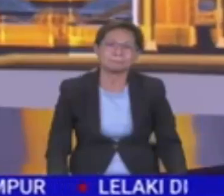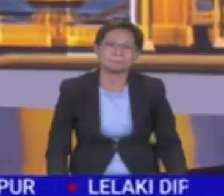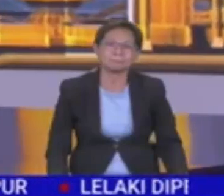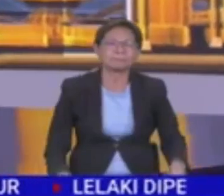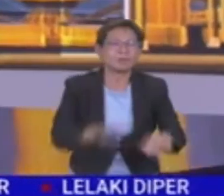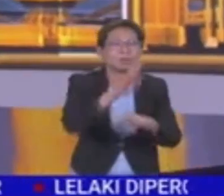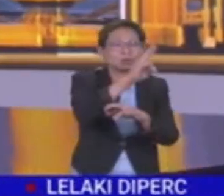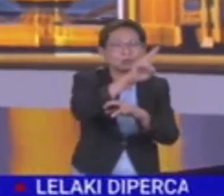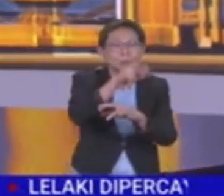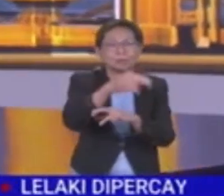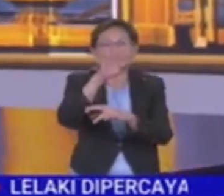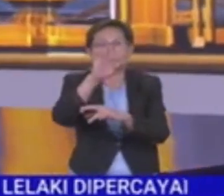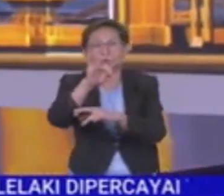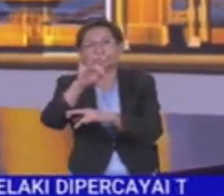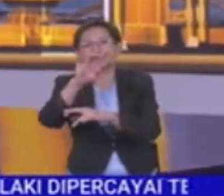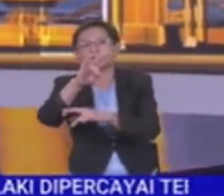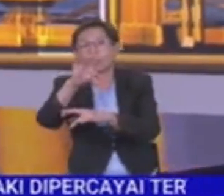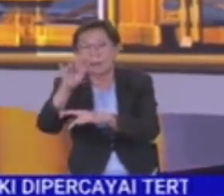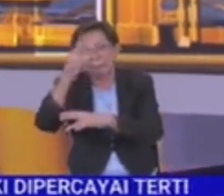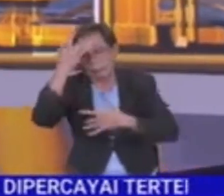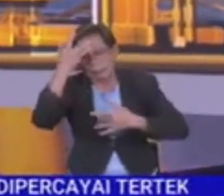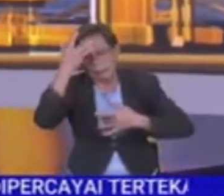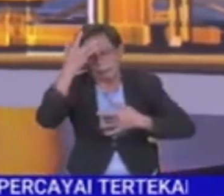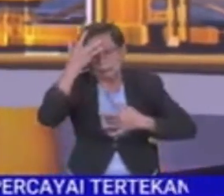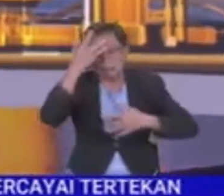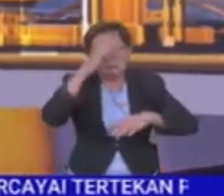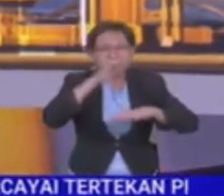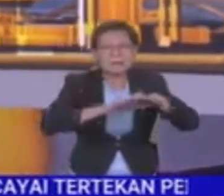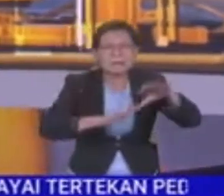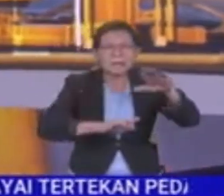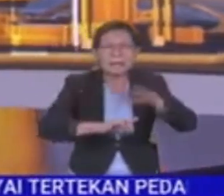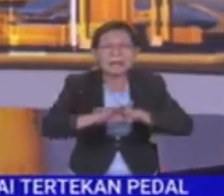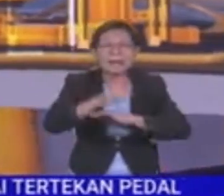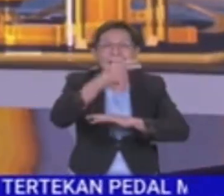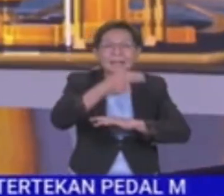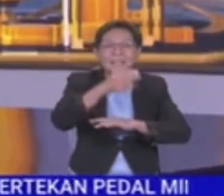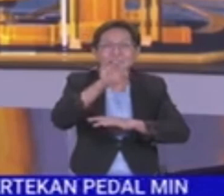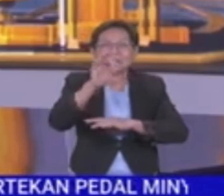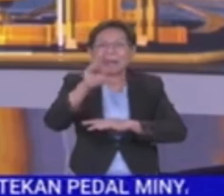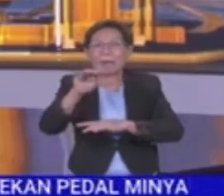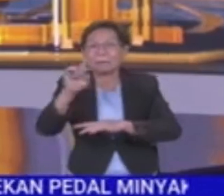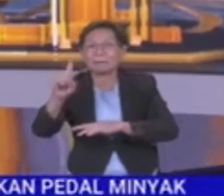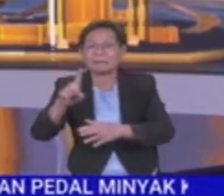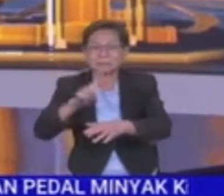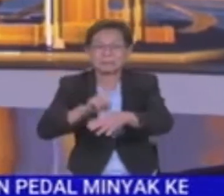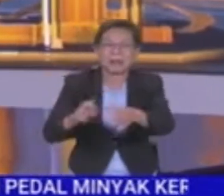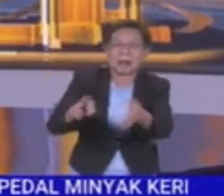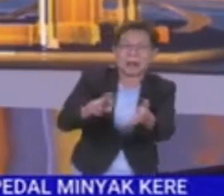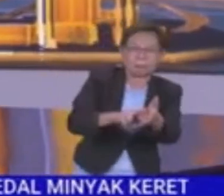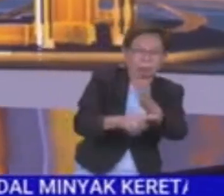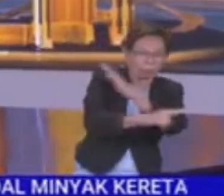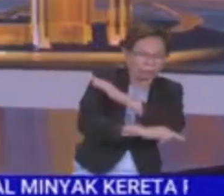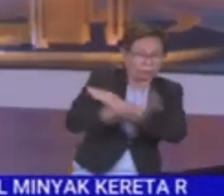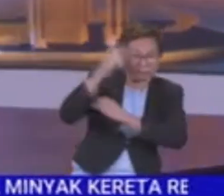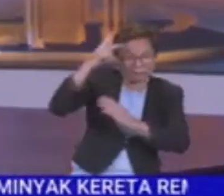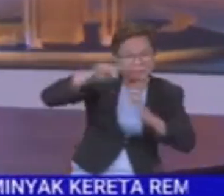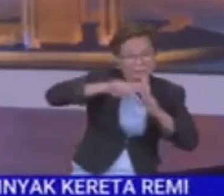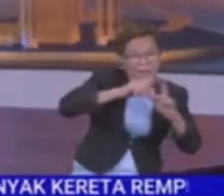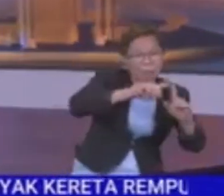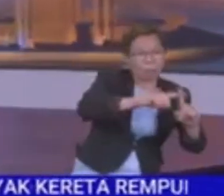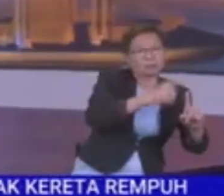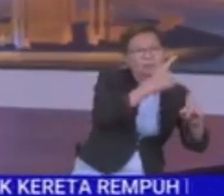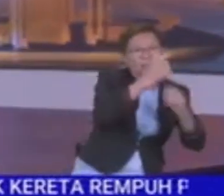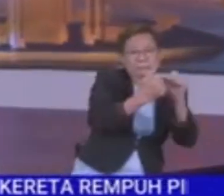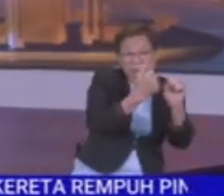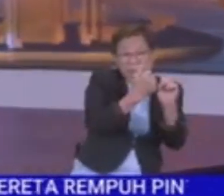sebanyak 7078 ces penyakit tangan kaki dan mulut SF MD dilaporkan di negeri Kelantan sejak Januari tahun ini